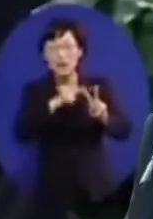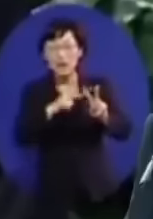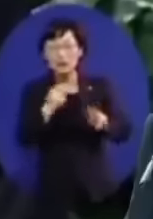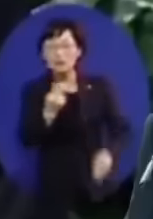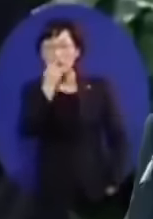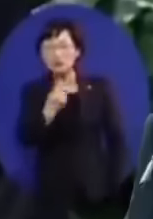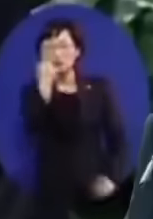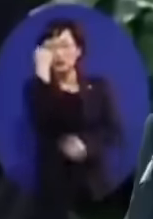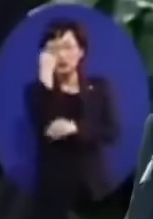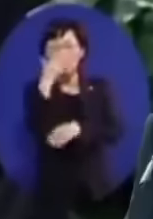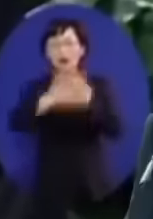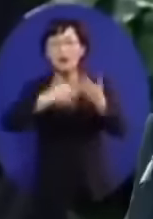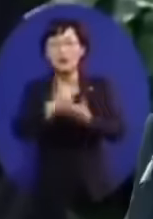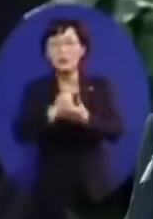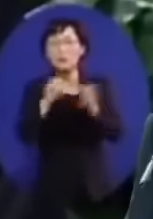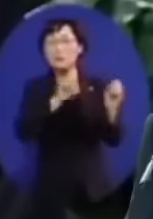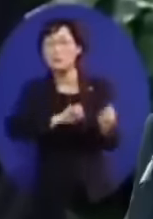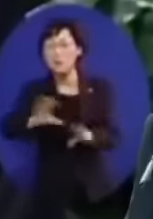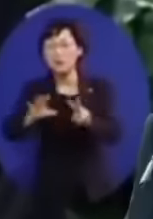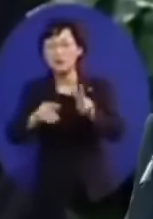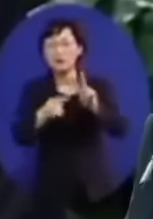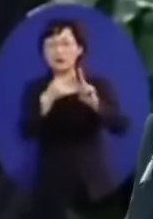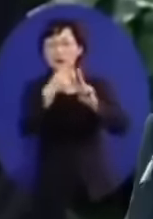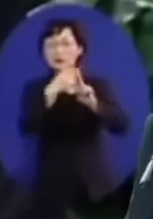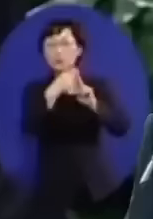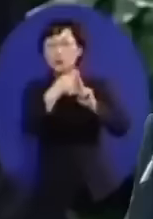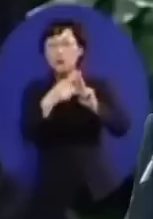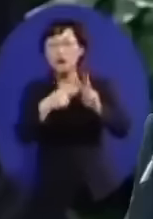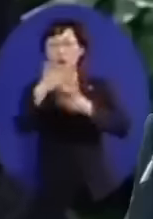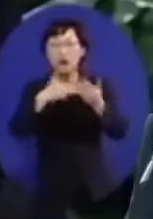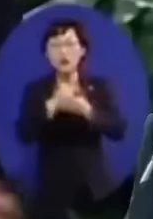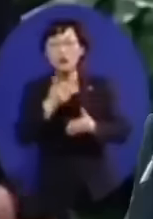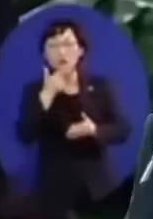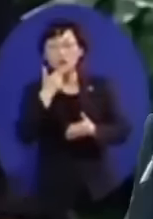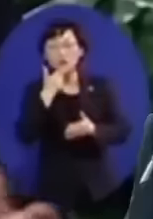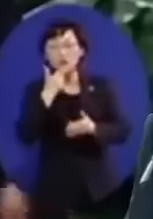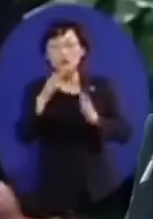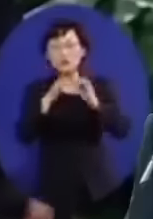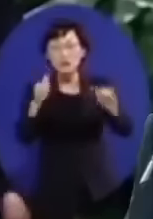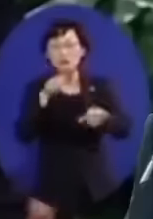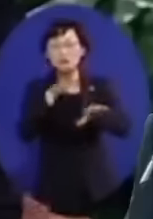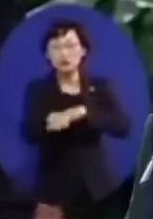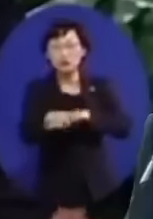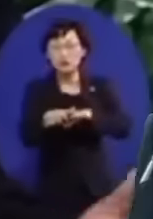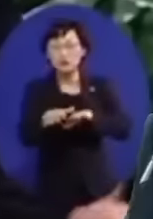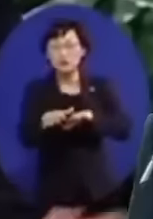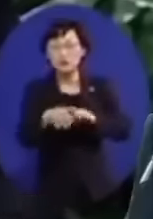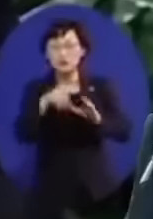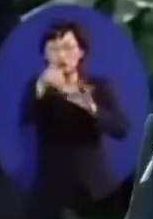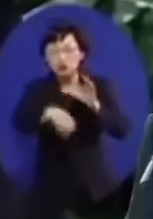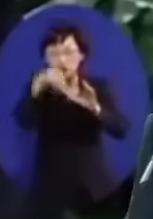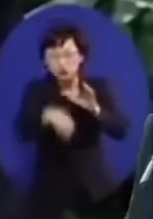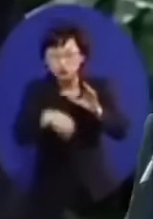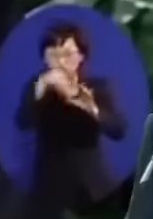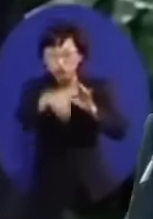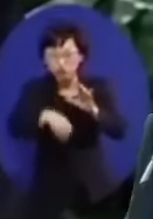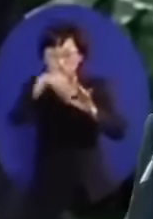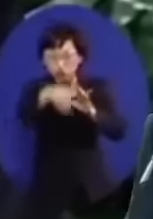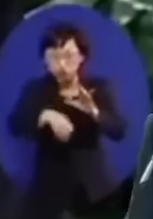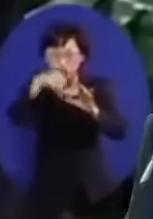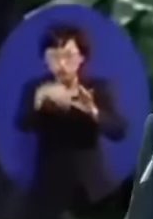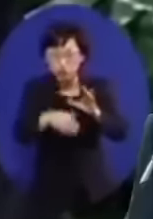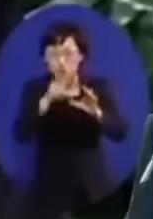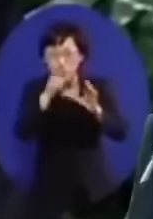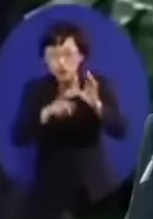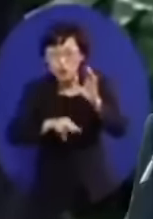생수의 그런 일은 하나님 버린 것과 그 다음 하나님 없이 인본주의로 우물을 팠는데 물을 가두어